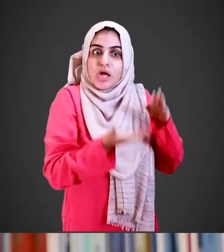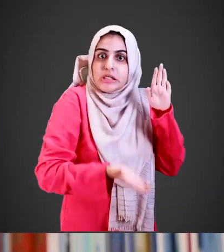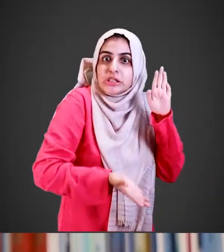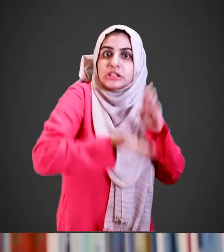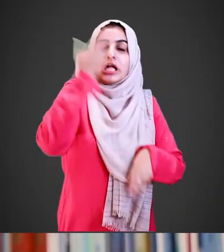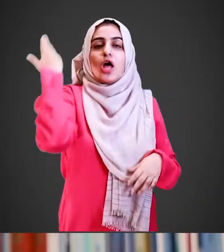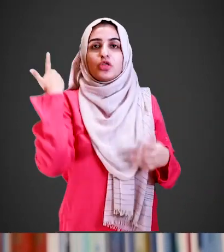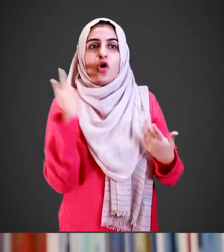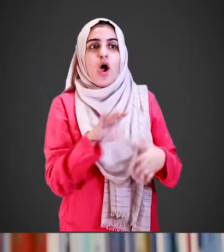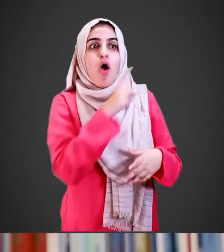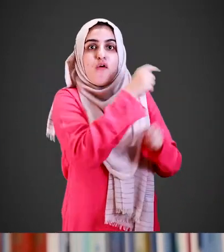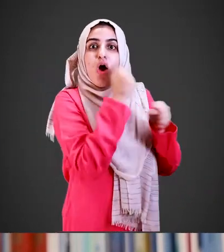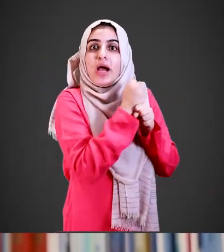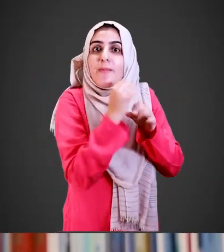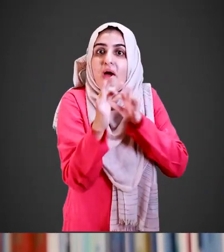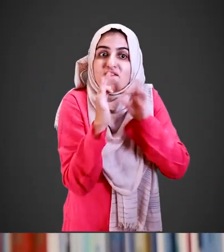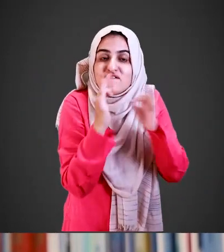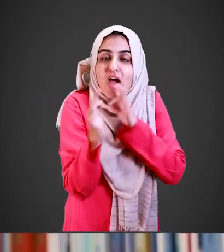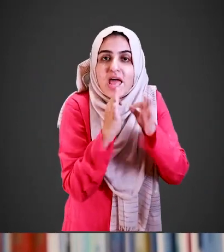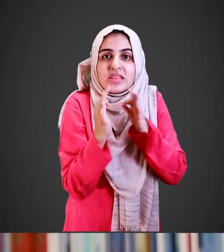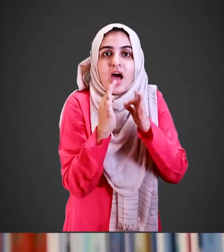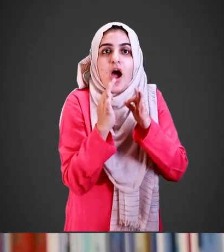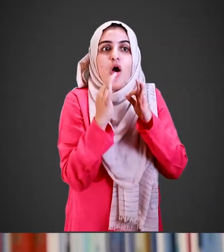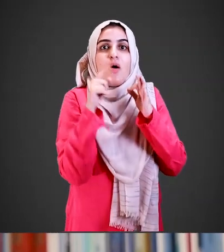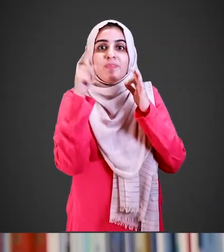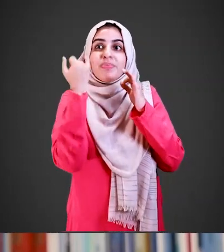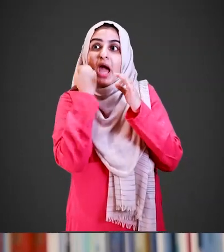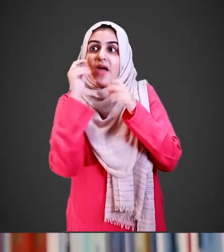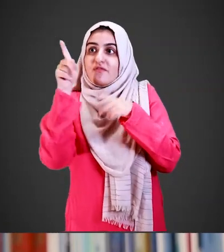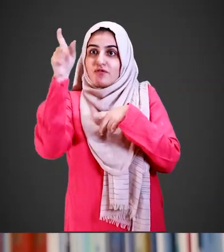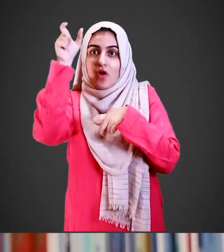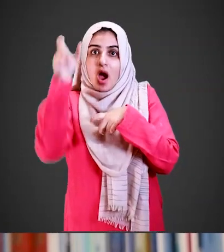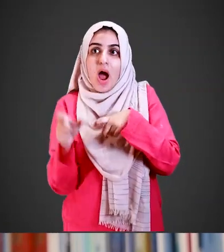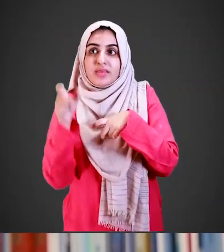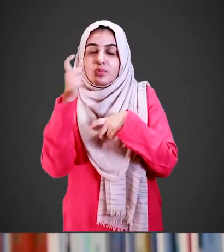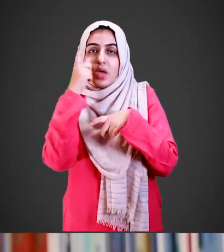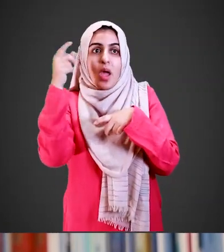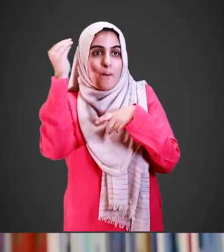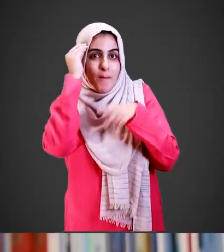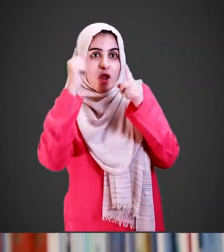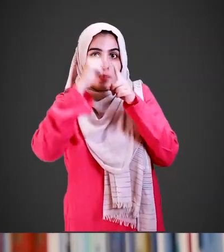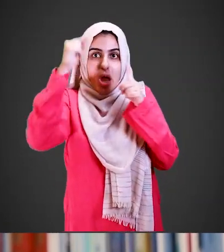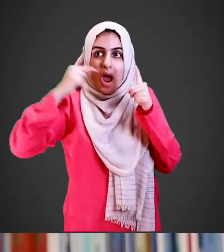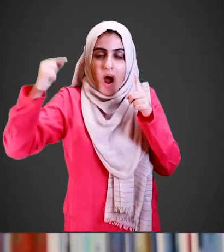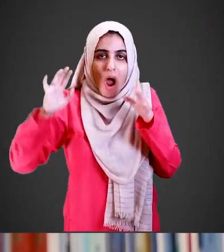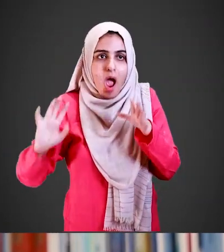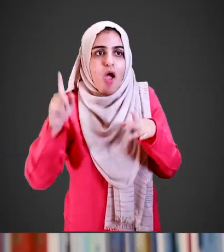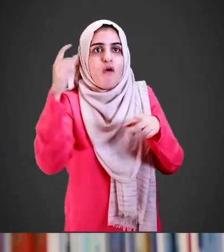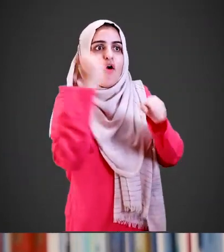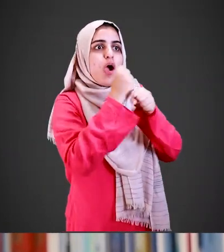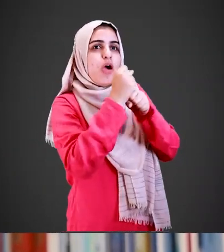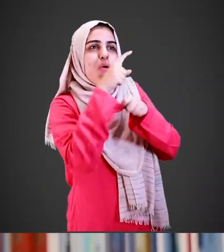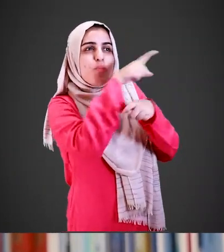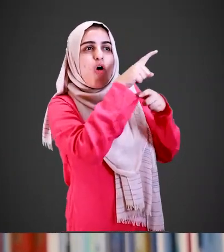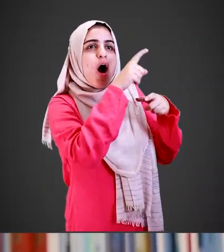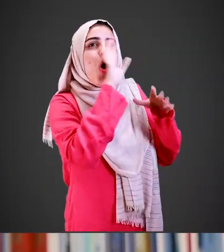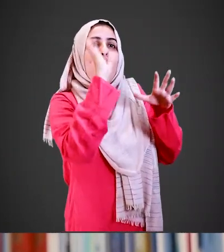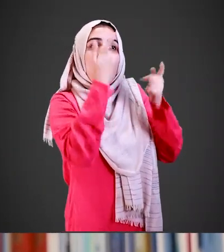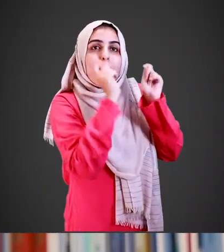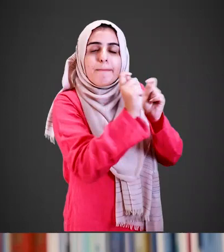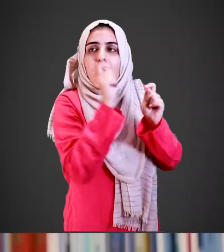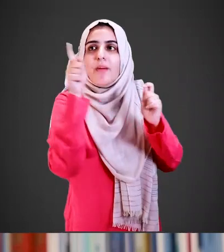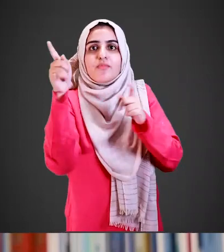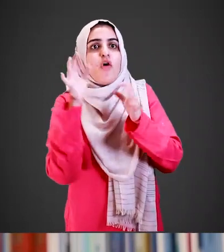تو گورنمنٹ جو ڈیسیژن لے گی، فیصلے کرے گی، اگر اس کو تھوڑی سی بھی سمجھ بوجھ ہوگی اکنامکس کی تو اس کے لیے اس کو انڈرسٹینڈ کرنا اور اپنے